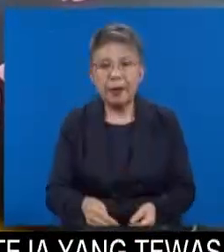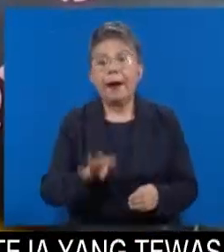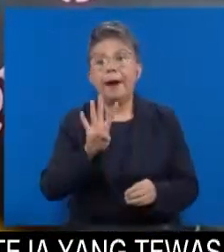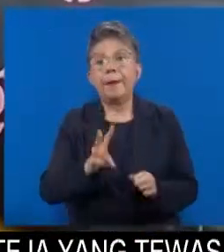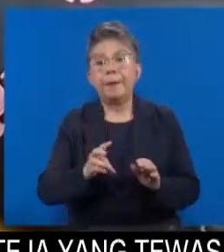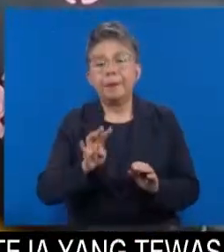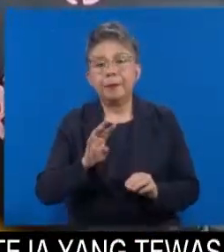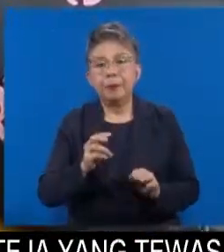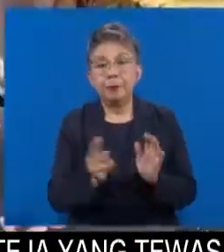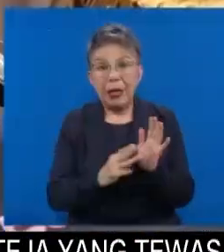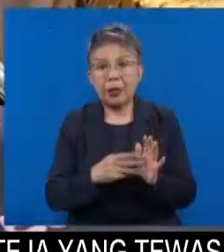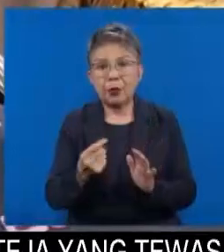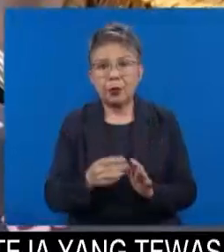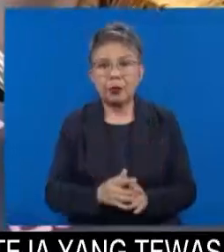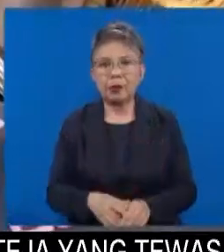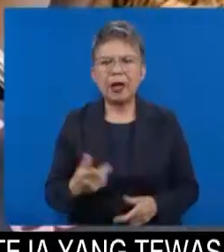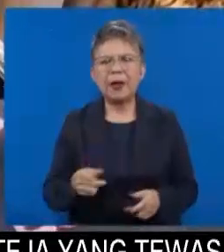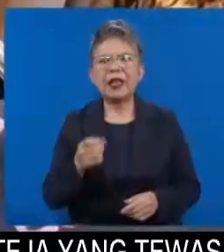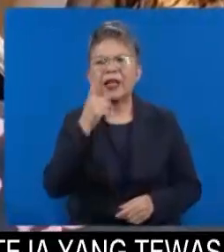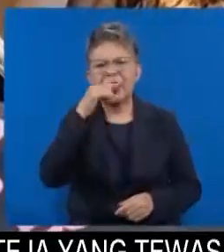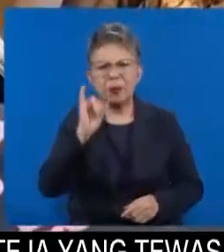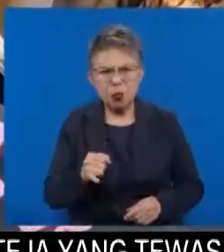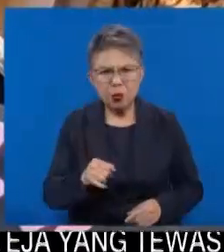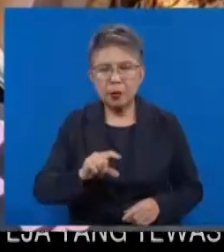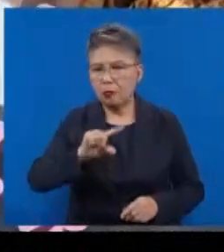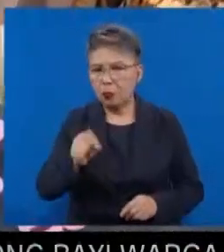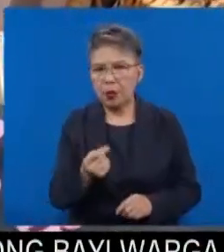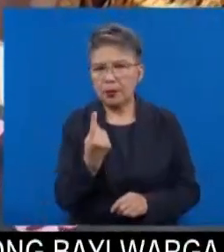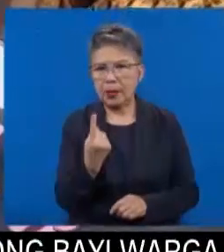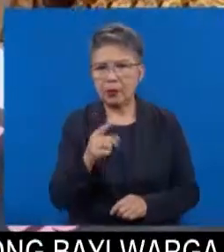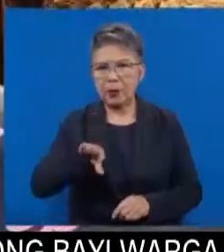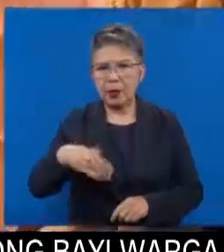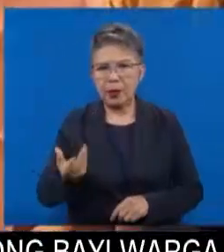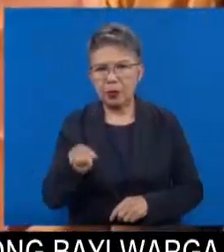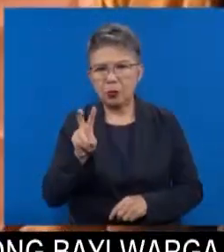tertipu bisnis online yang mereka geluti sejak Januari lalu.